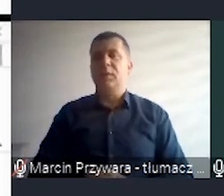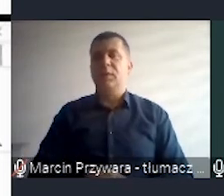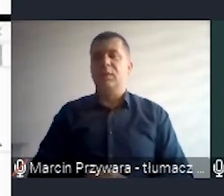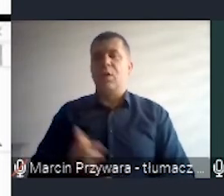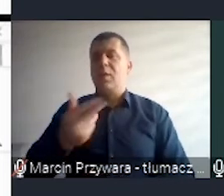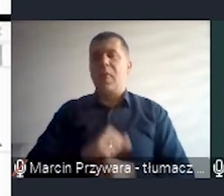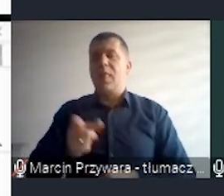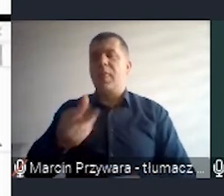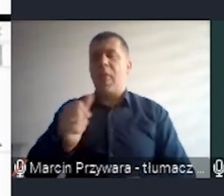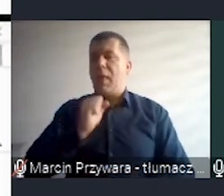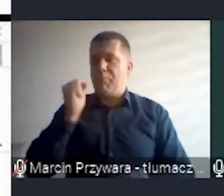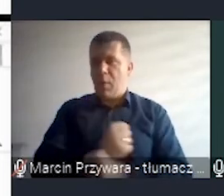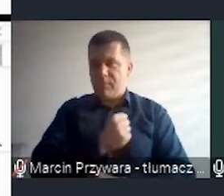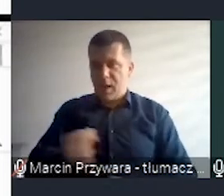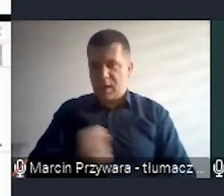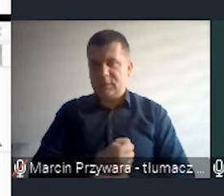Ono nie jest poważne,